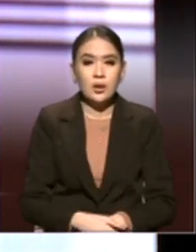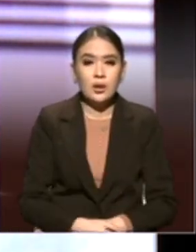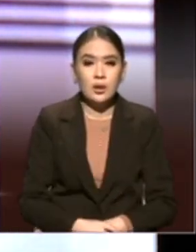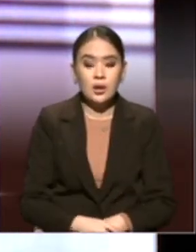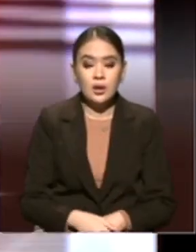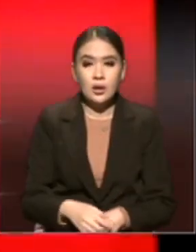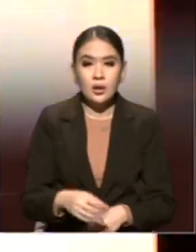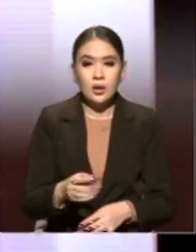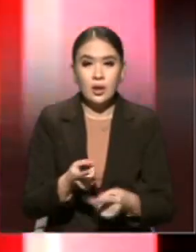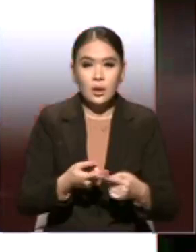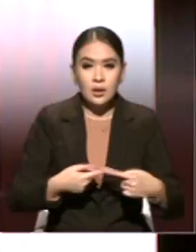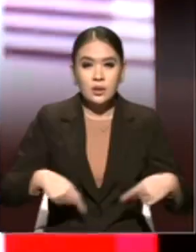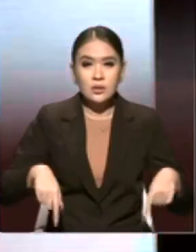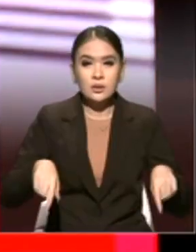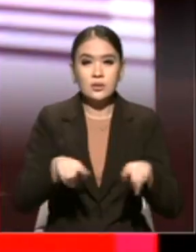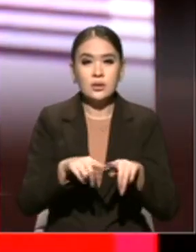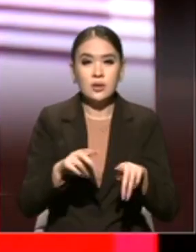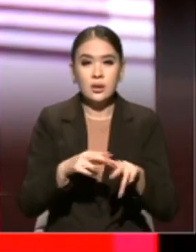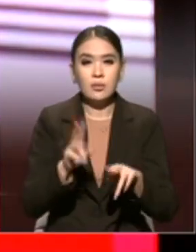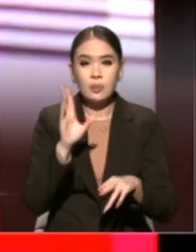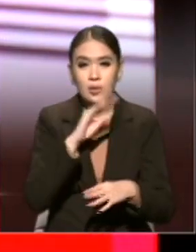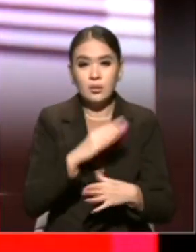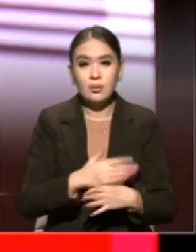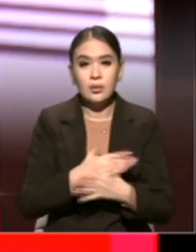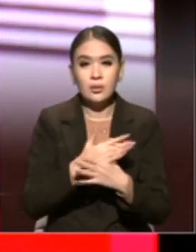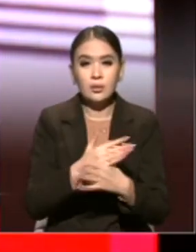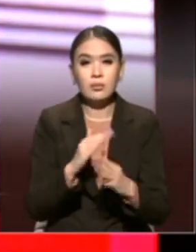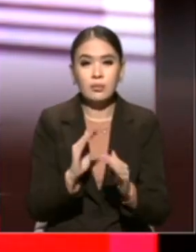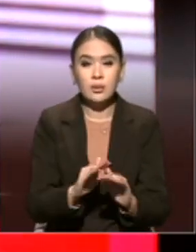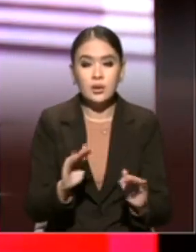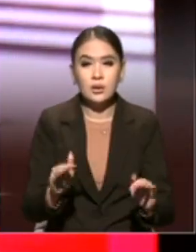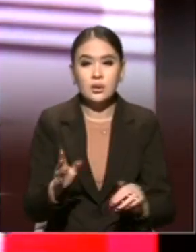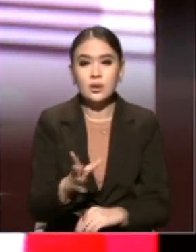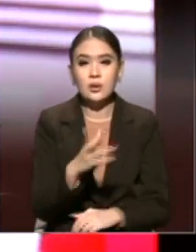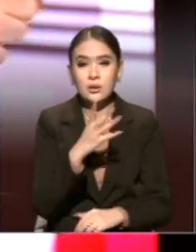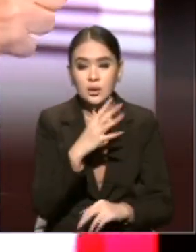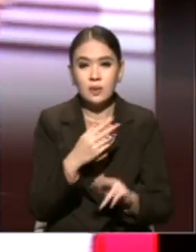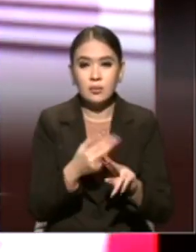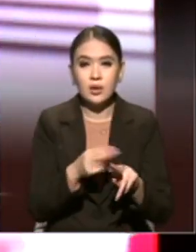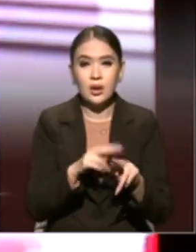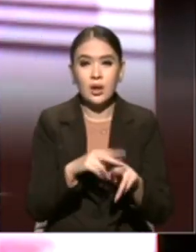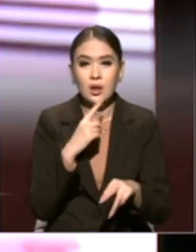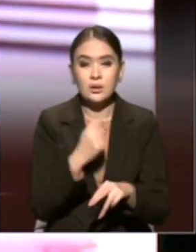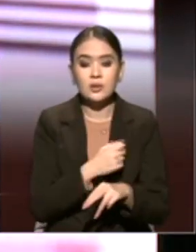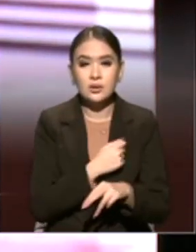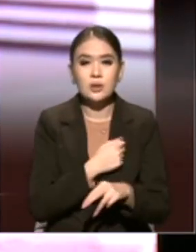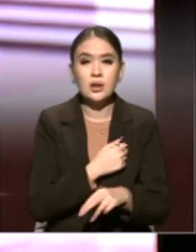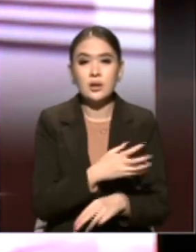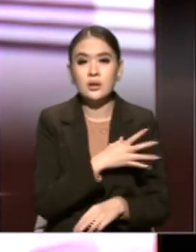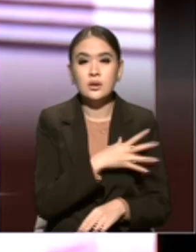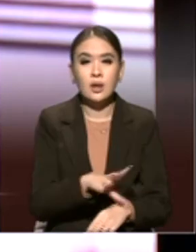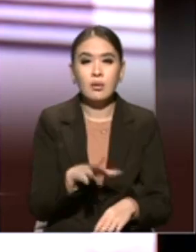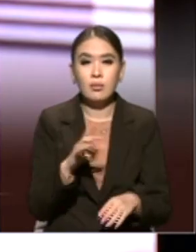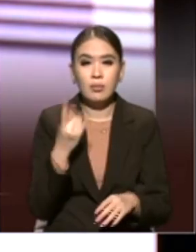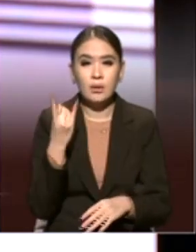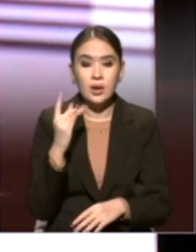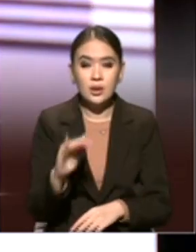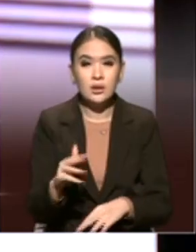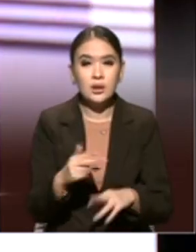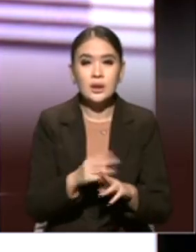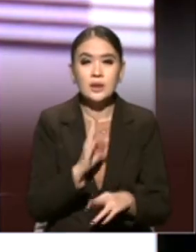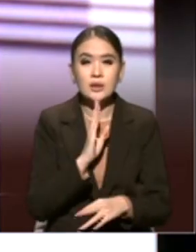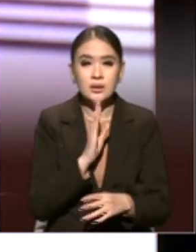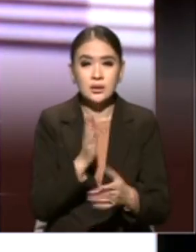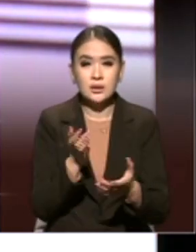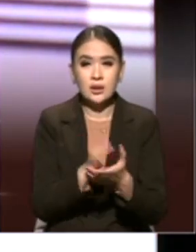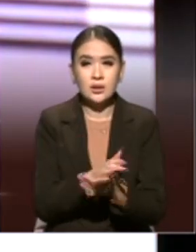әрине айналасына да әсерін тигізеді. Баяғыда біз бала кезімізде әскерге бармаған баланы қыздармен